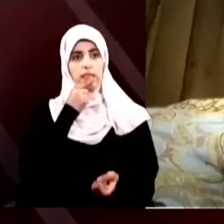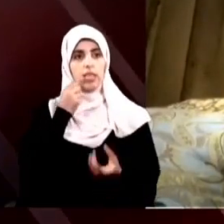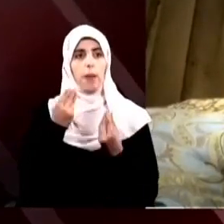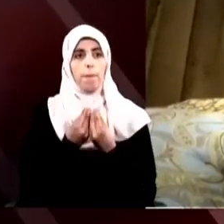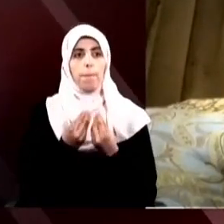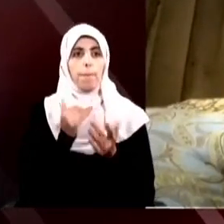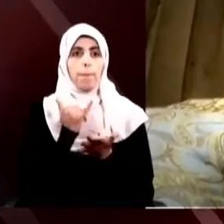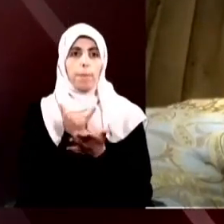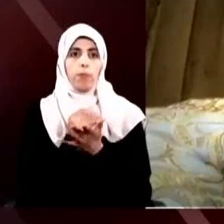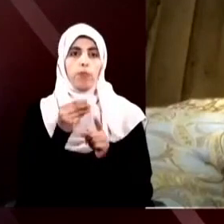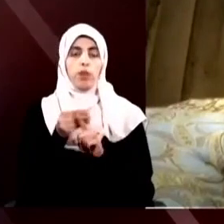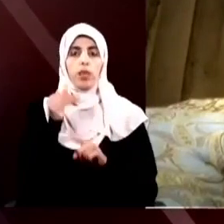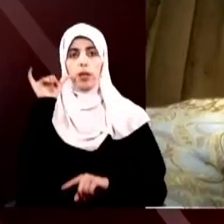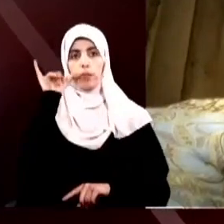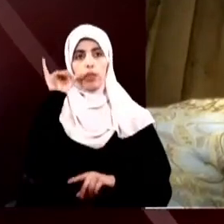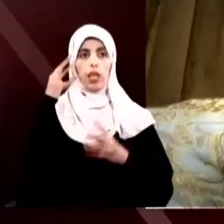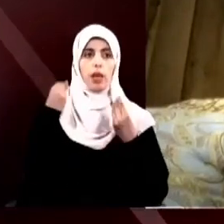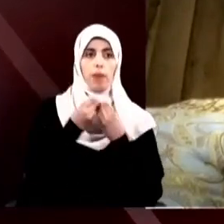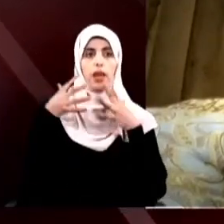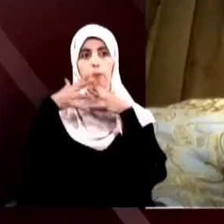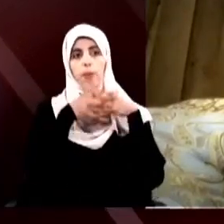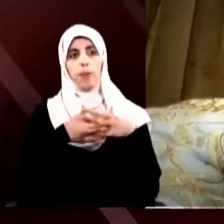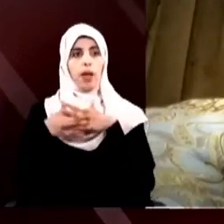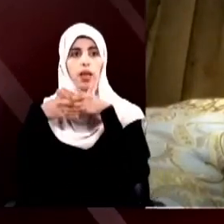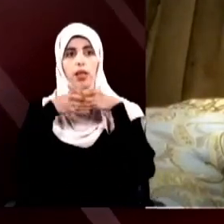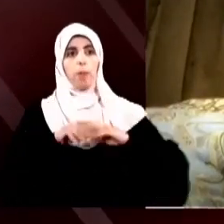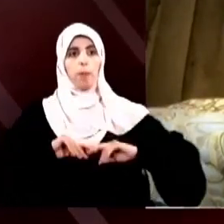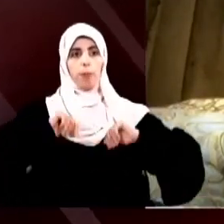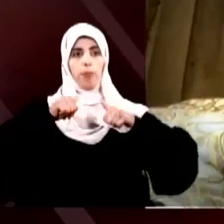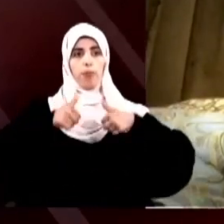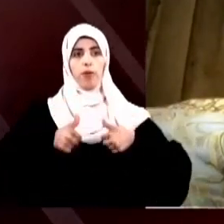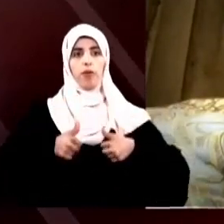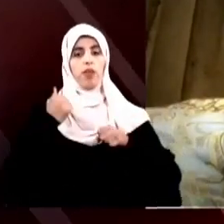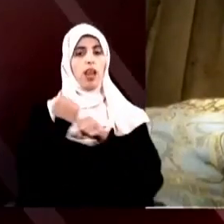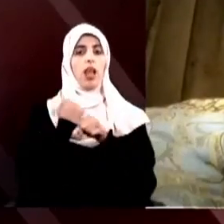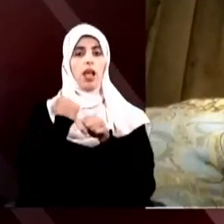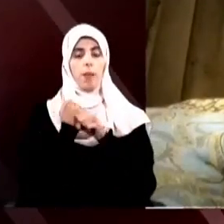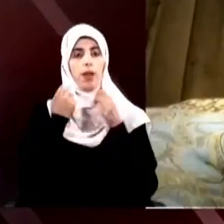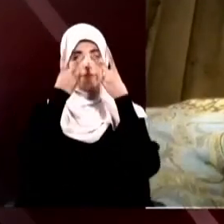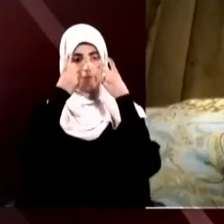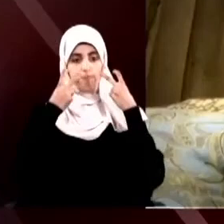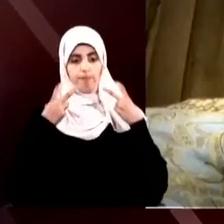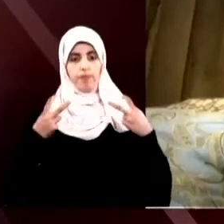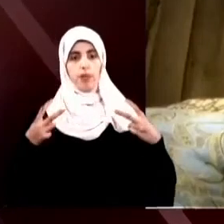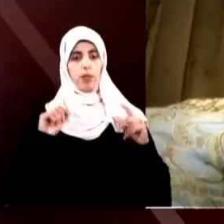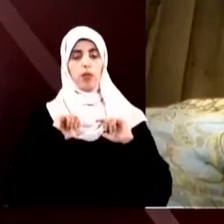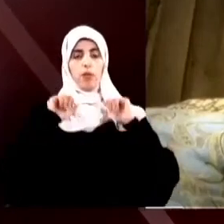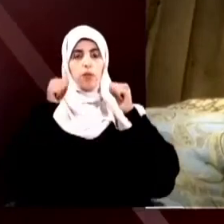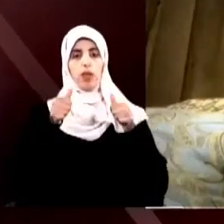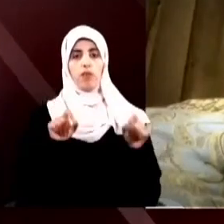كانت بريطانيا والمملكة المتحدة قد بدأت في عمل هذه الدراسة منذ بداية